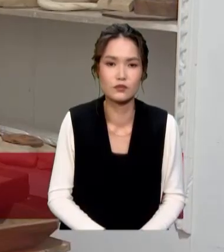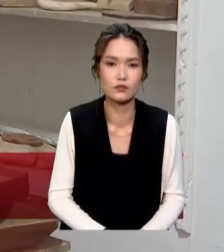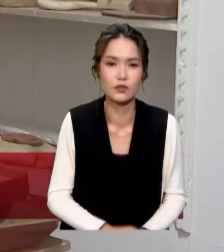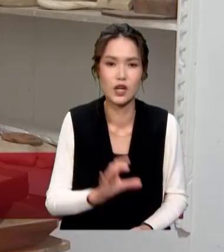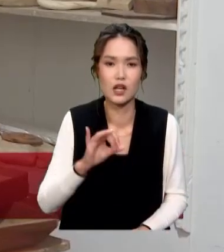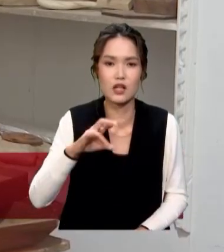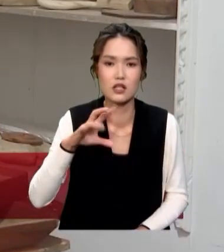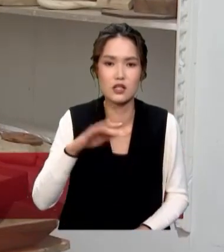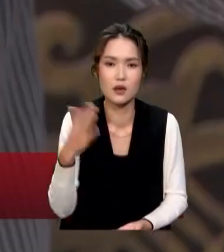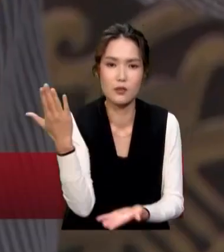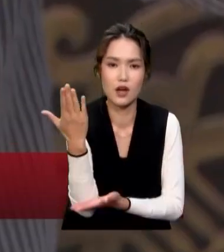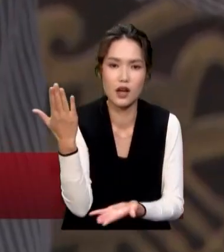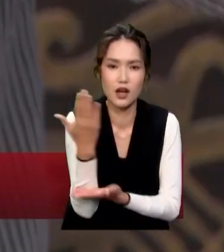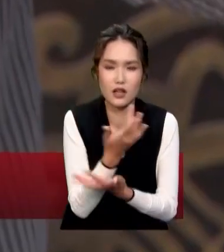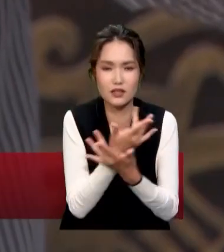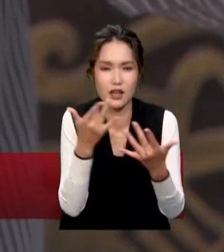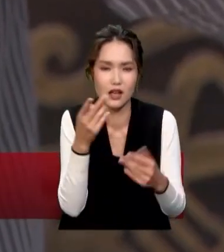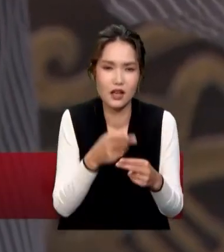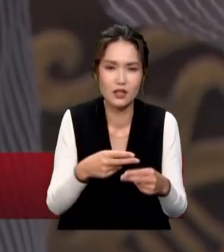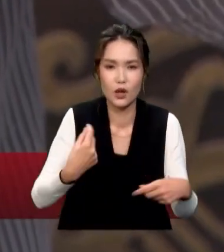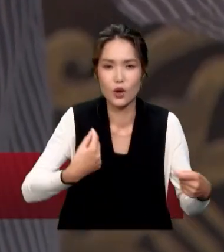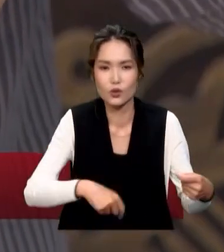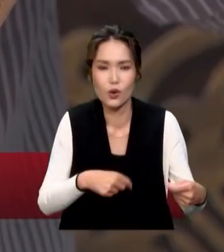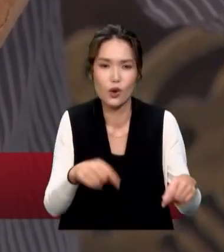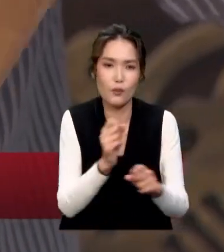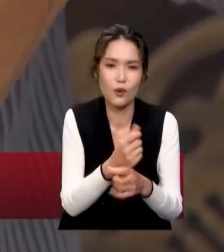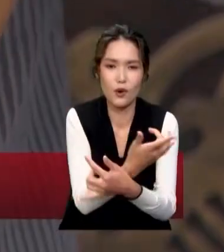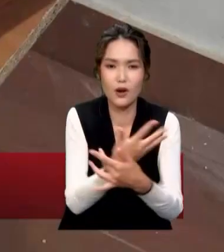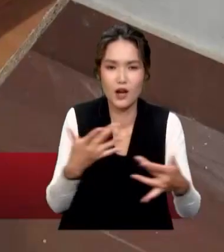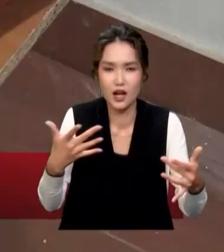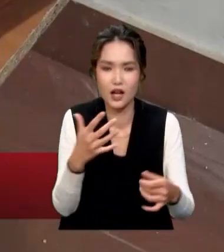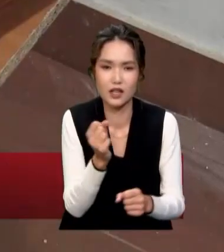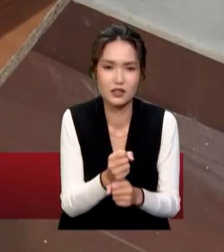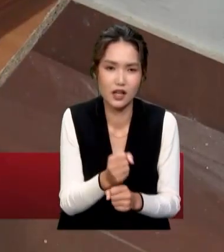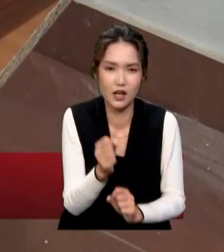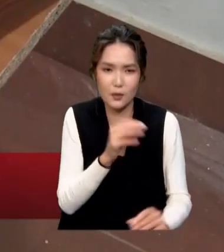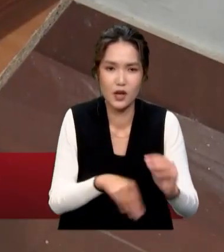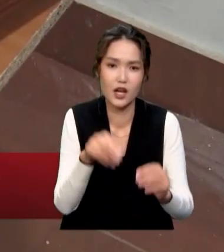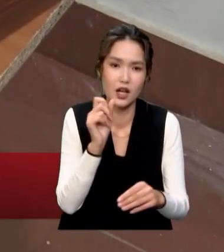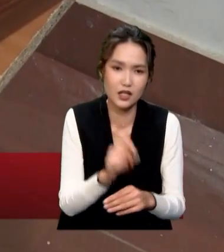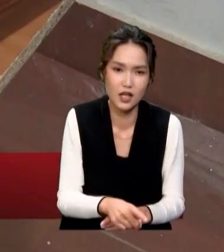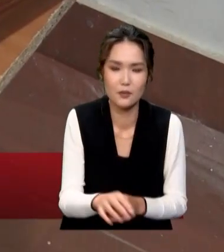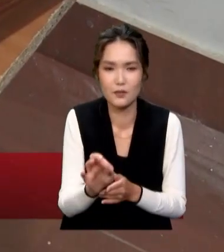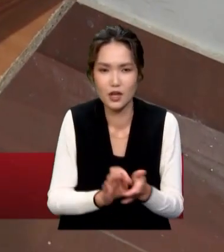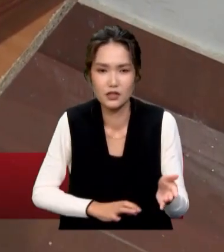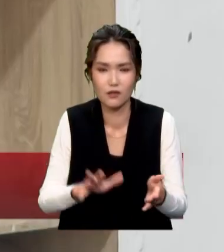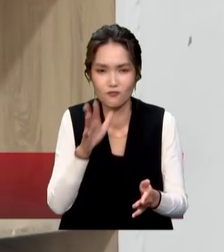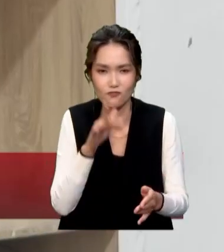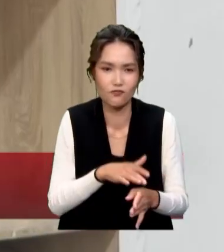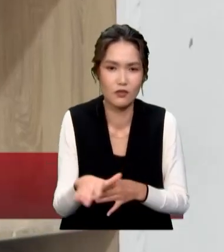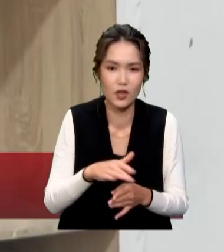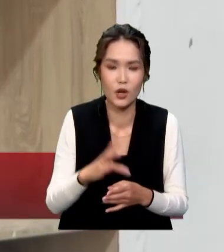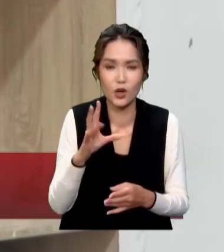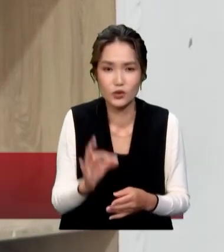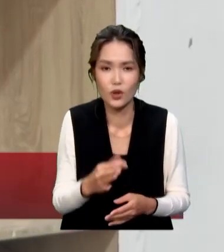Ислам Сталинбек ағаштан түйін түйген шебер. Ол домбыра, қобыз секілді саз аспаптарын жасайды. Тапсырыс болса, бесік пен ер-тұрманда шабады. Бірақ